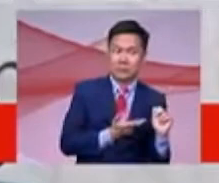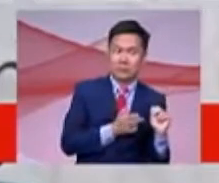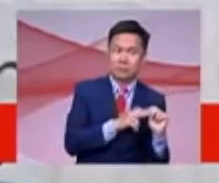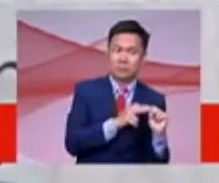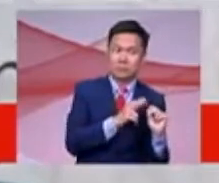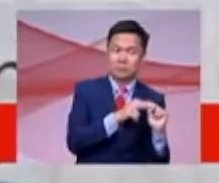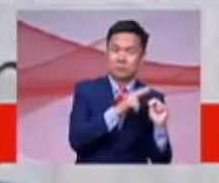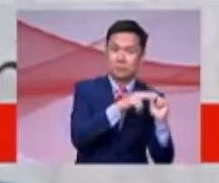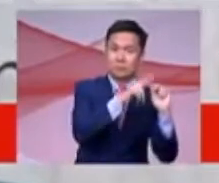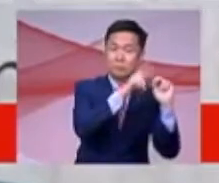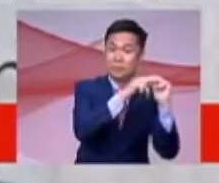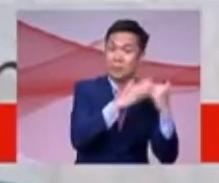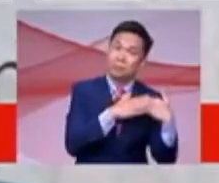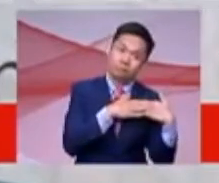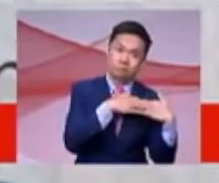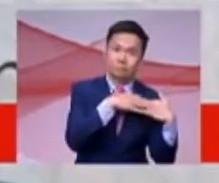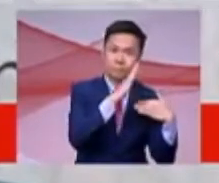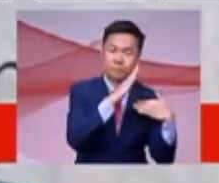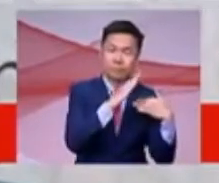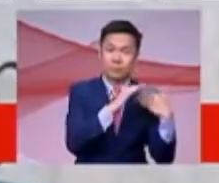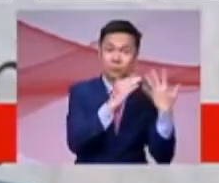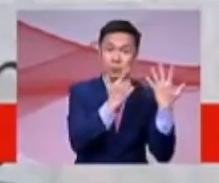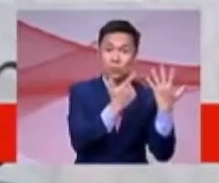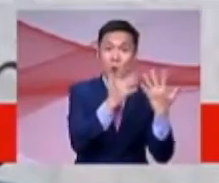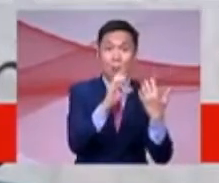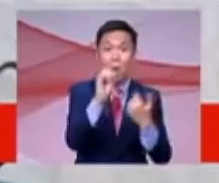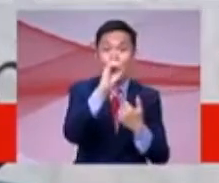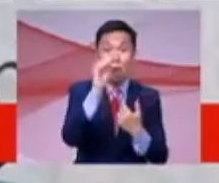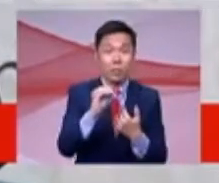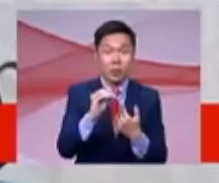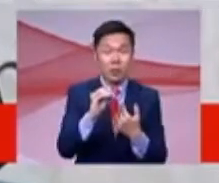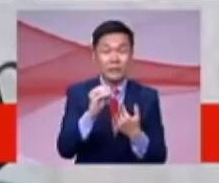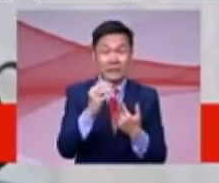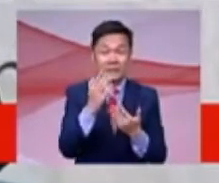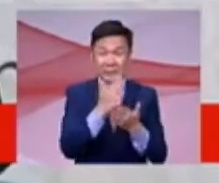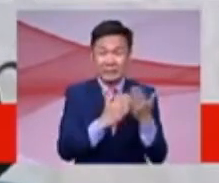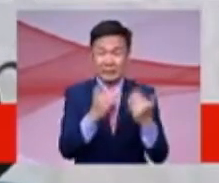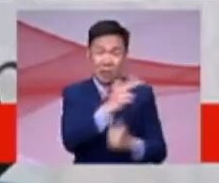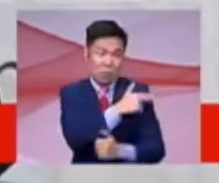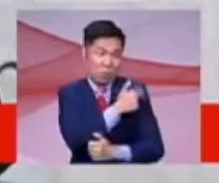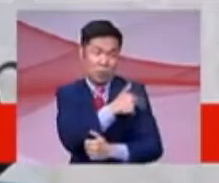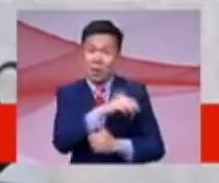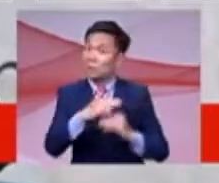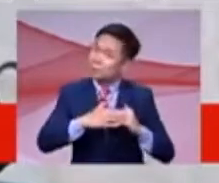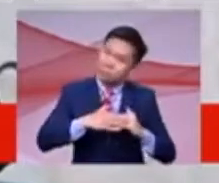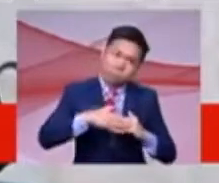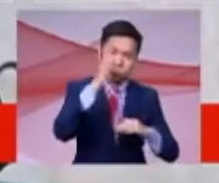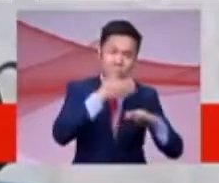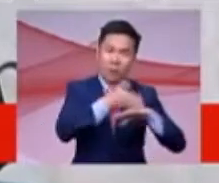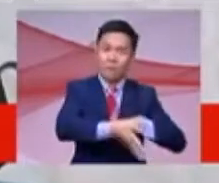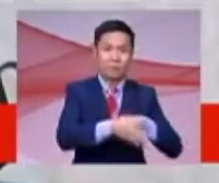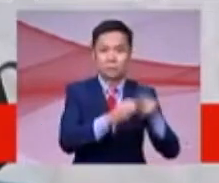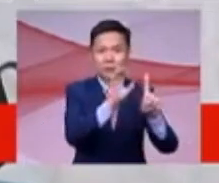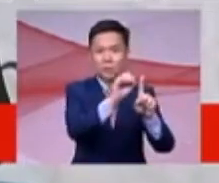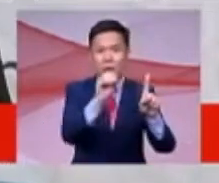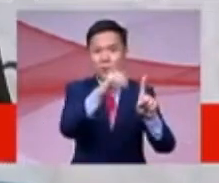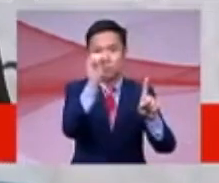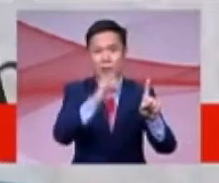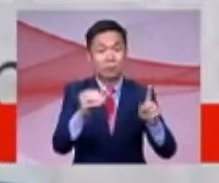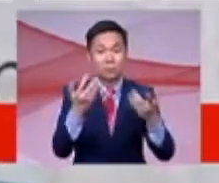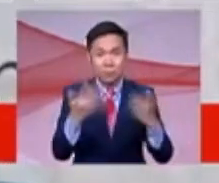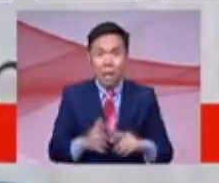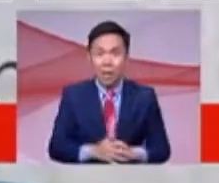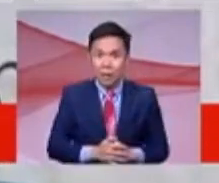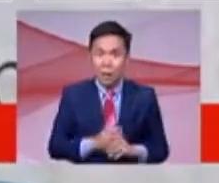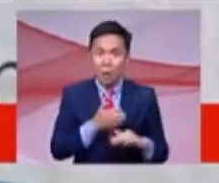meningkat, iaitu lebih pada 70%. Ada hospital yang telah melebihi 100% kapasiti. Jadi apa yang